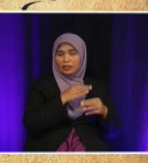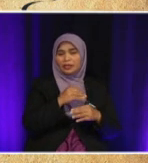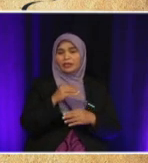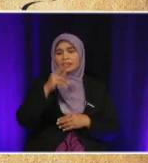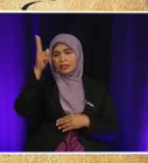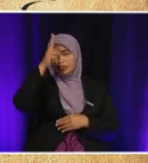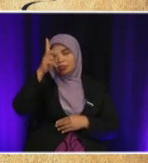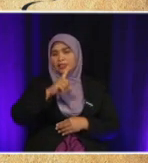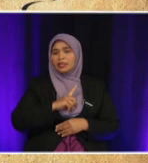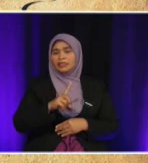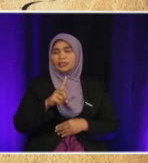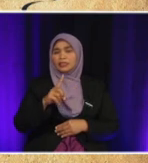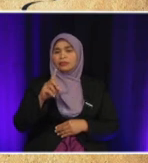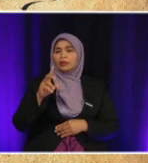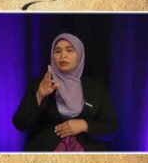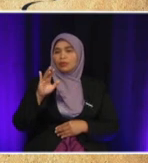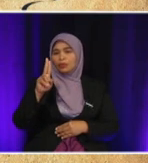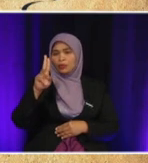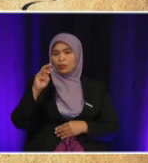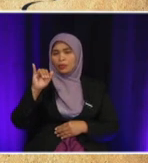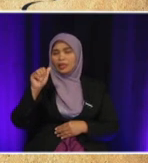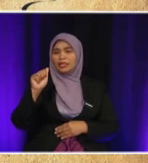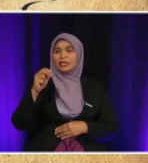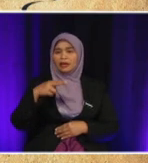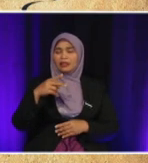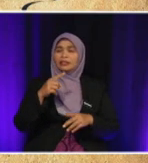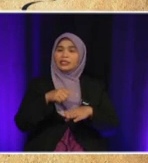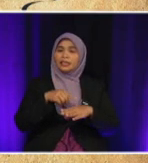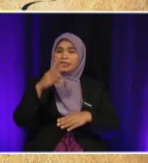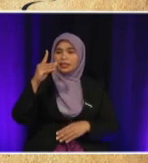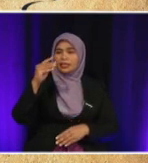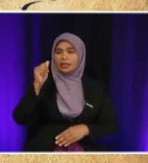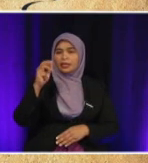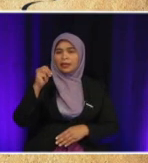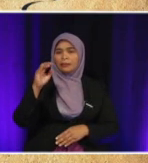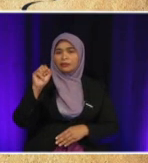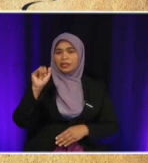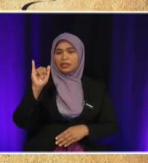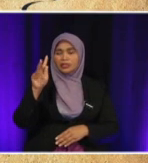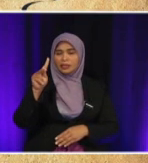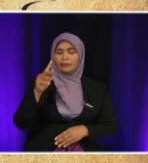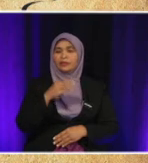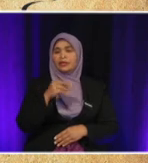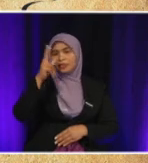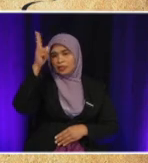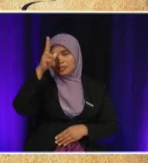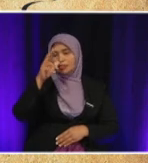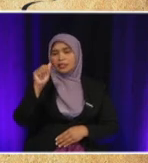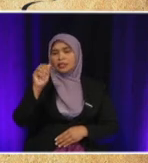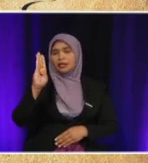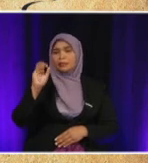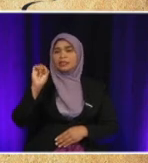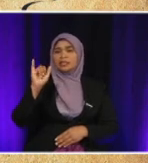oleh kerajaan Umayyah yaitu di damria kemudian kerajaan Abbasiyah di